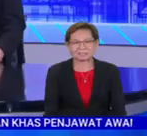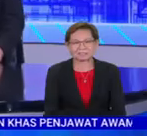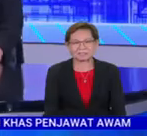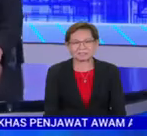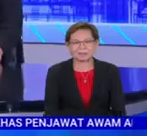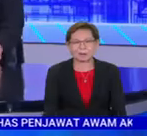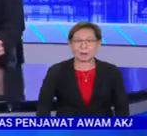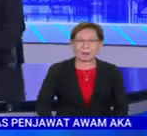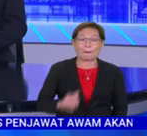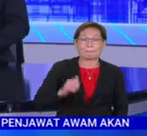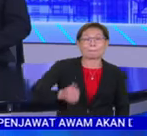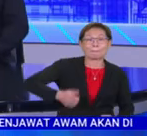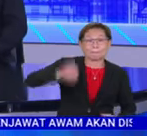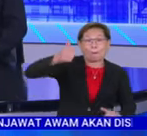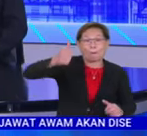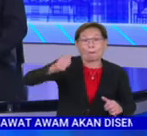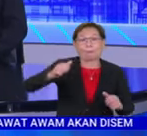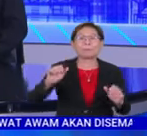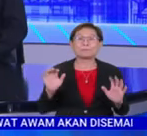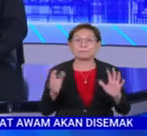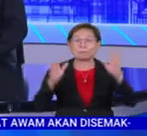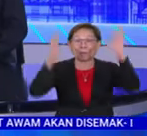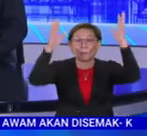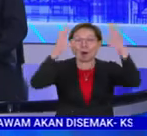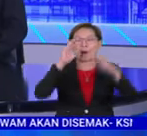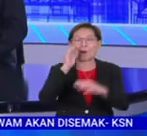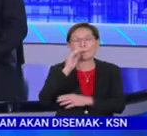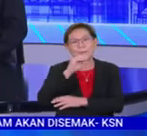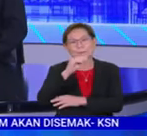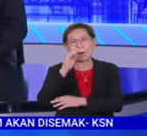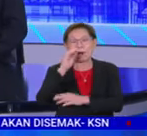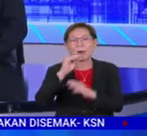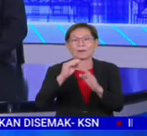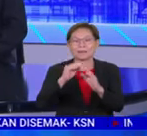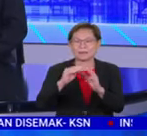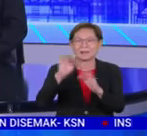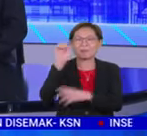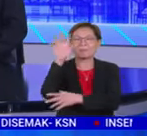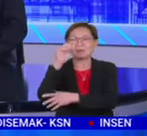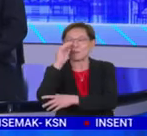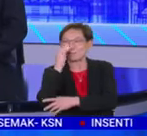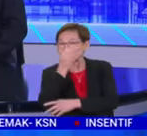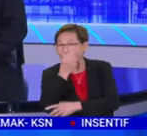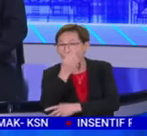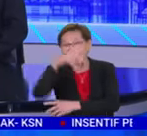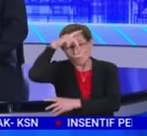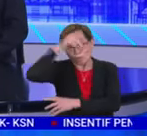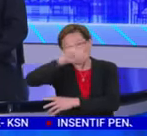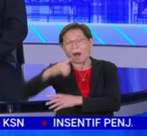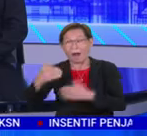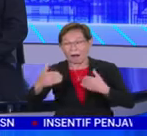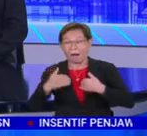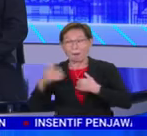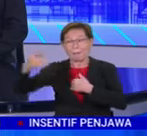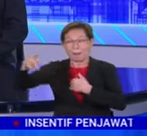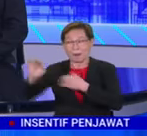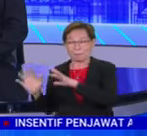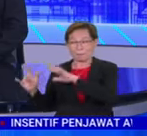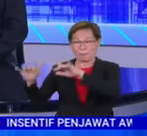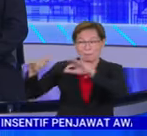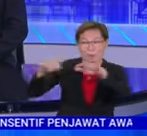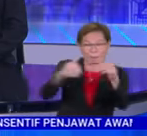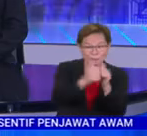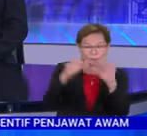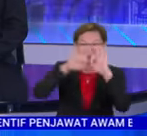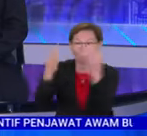Kemuncak sambutan Ambang Merdeka di Anjung, Floria, Putrajaya malam ini bakal disemarakkan lagi dengan kehadiran Perdana Menteri yang akan bersama-sama